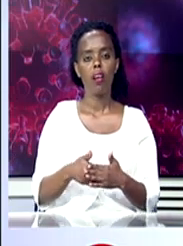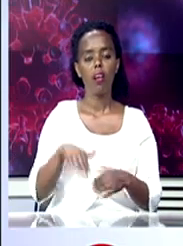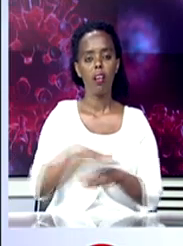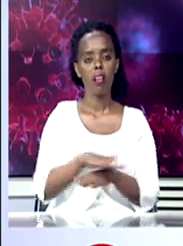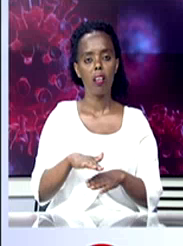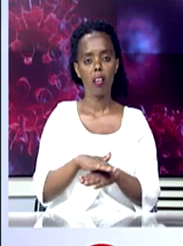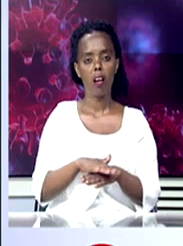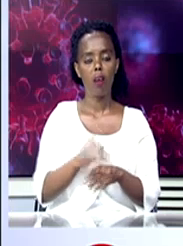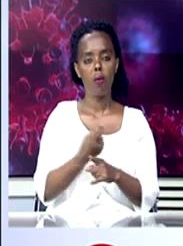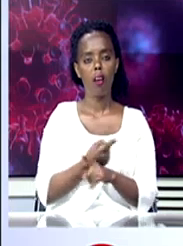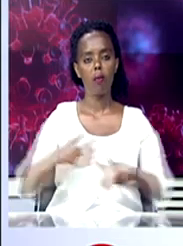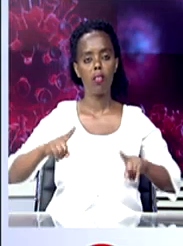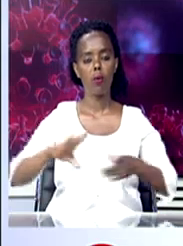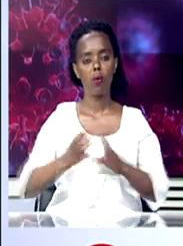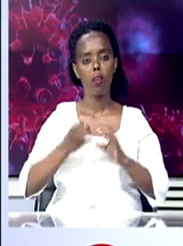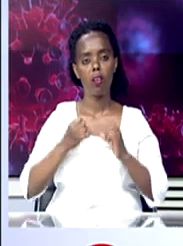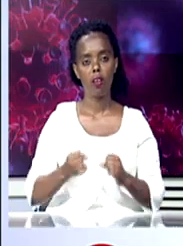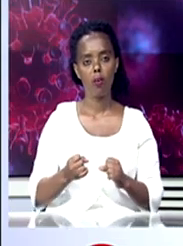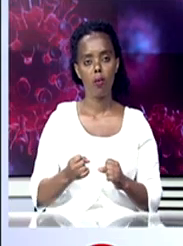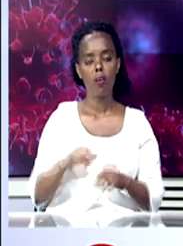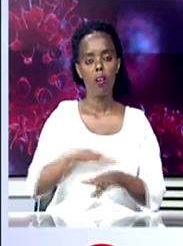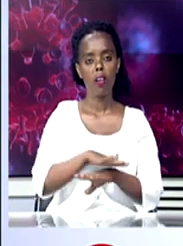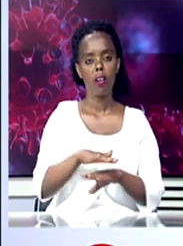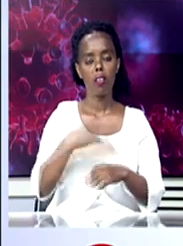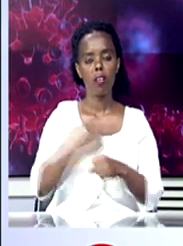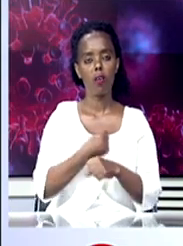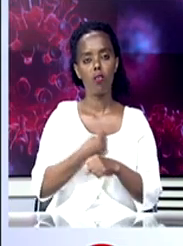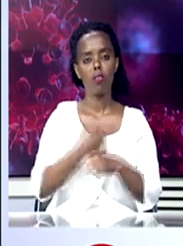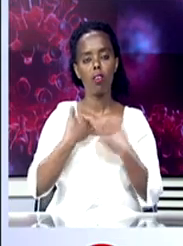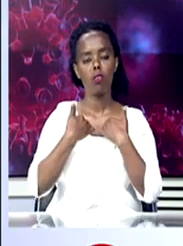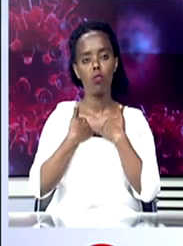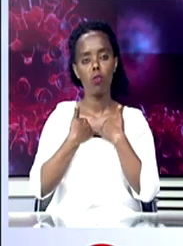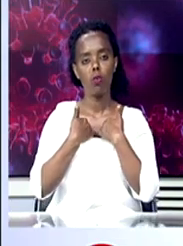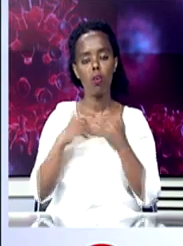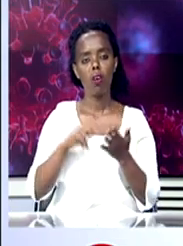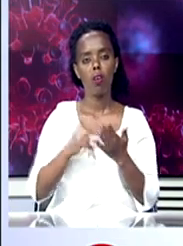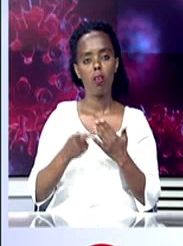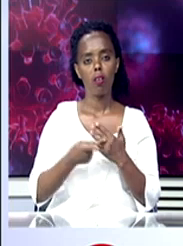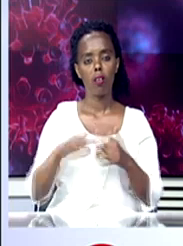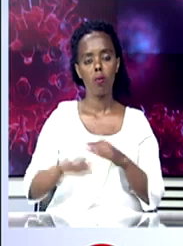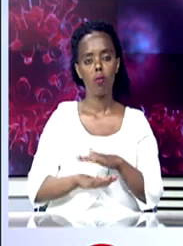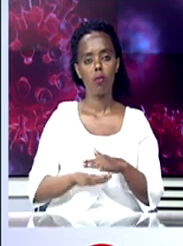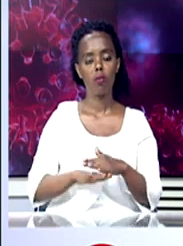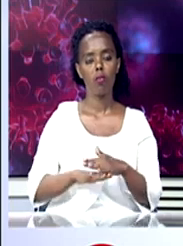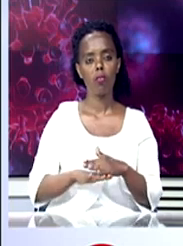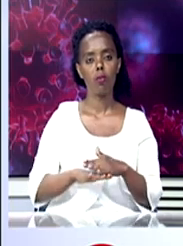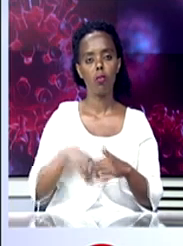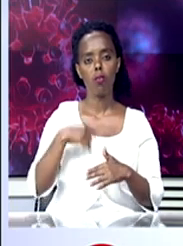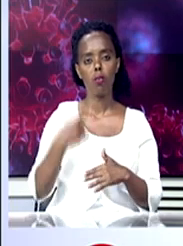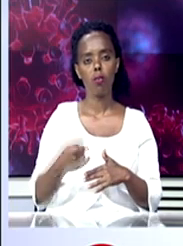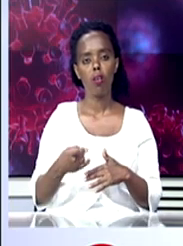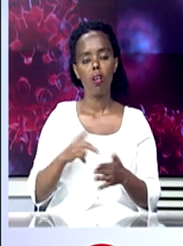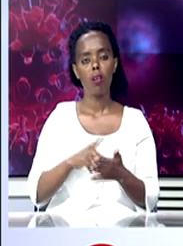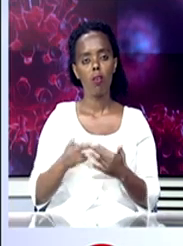irraa walaba ta'uu danda'u irratti kan hojjechuutti jirru jechuudha. Karoora baafannee kana gadi buusnee jechuudha. Karoora